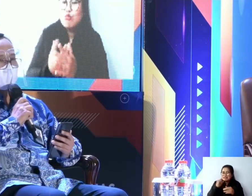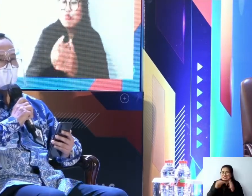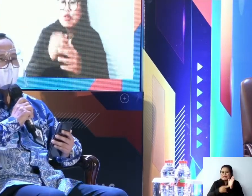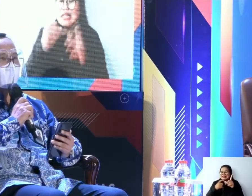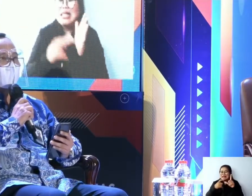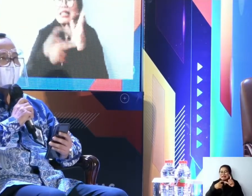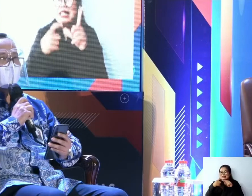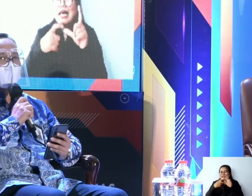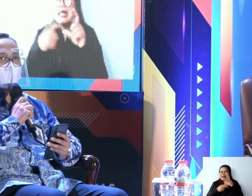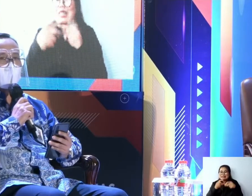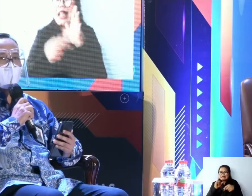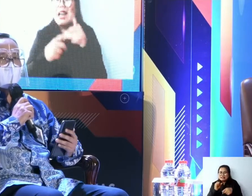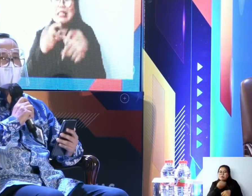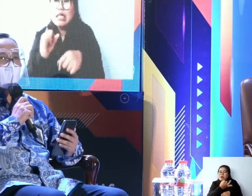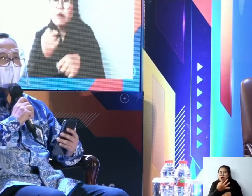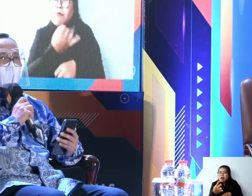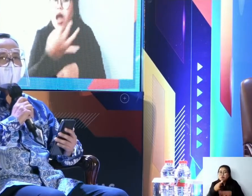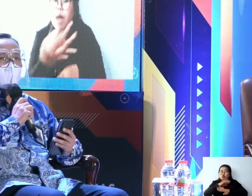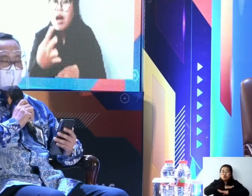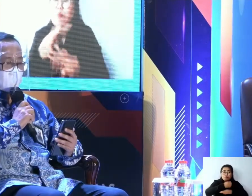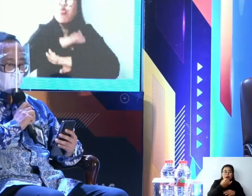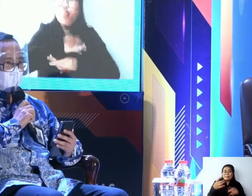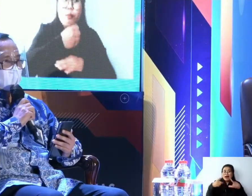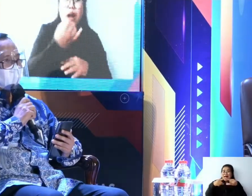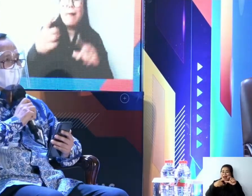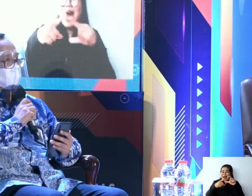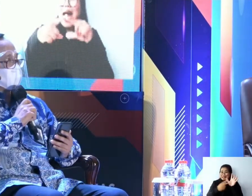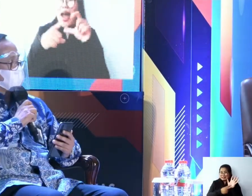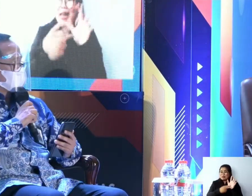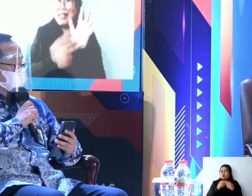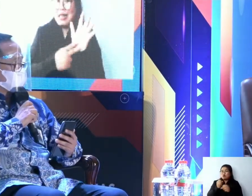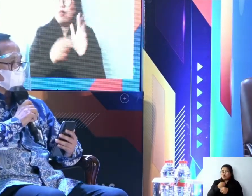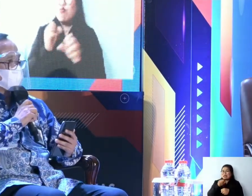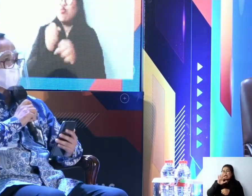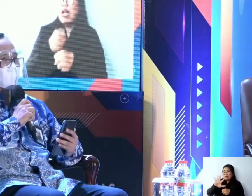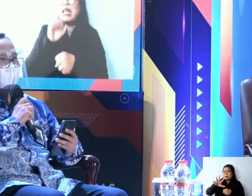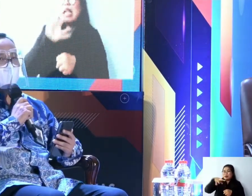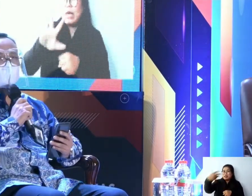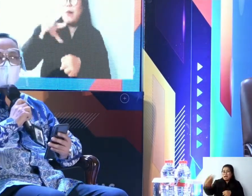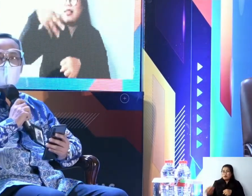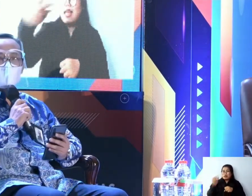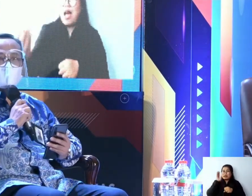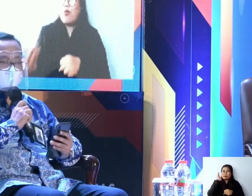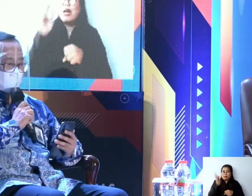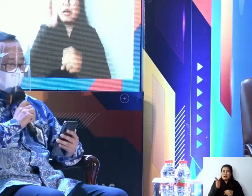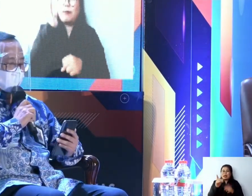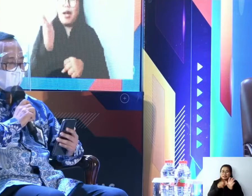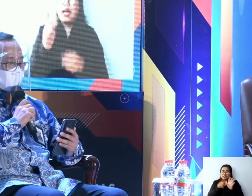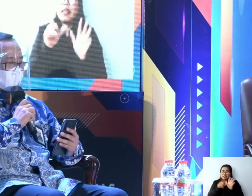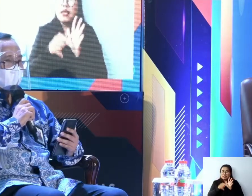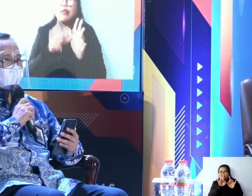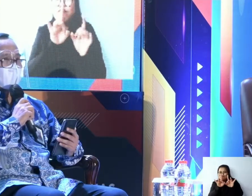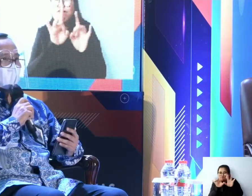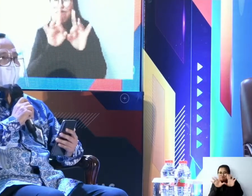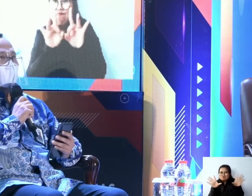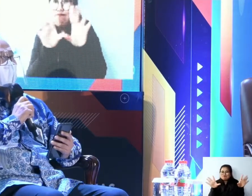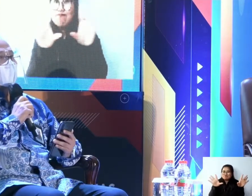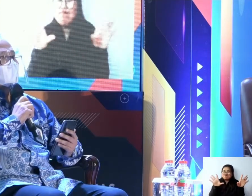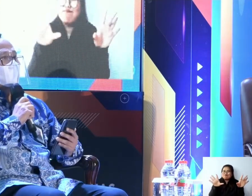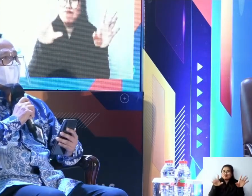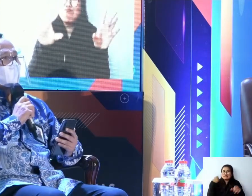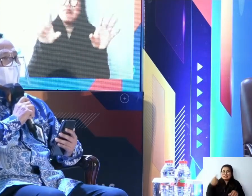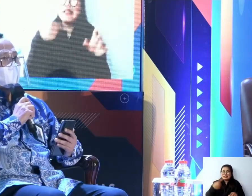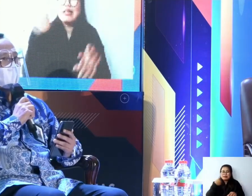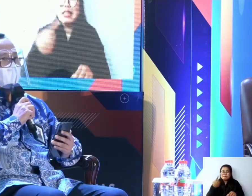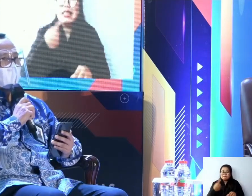ASN lima tahun kedepan dan kemudian dirinci dalam setiap tahunnya